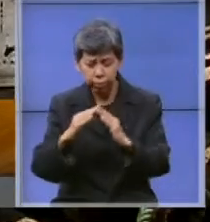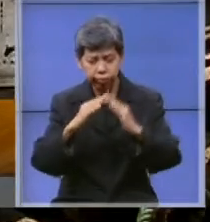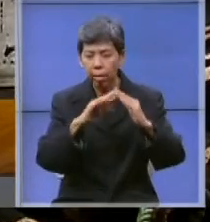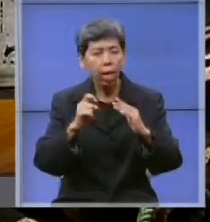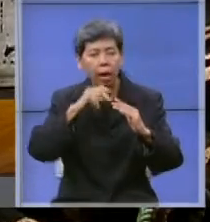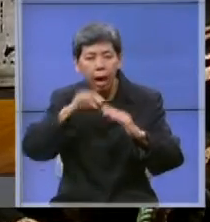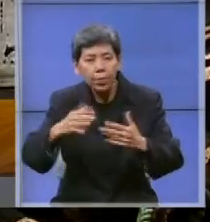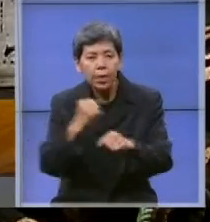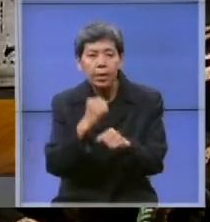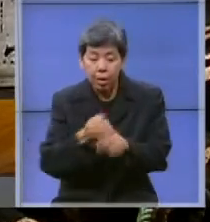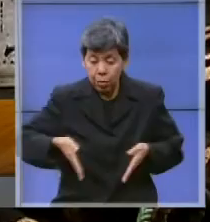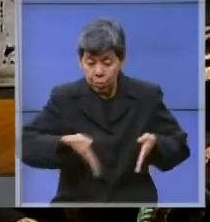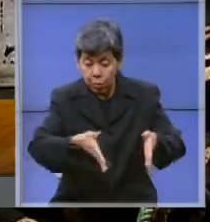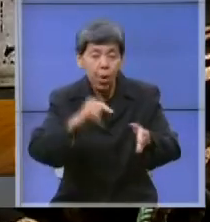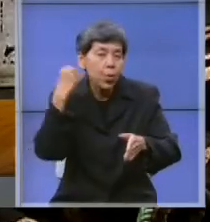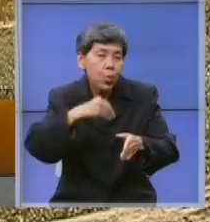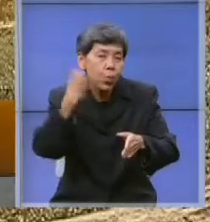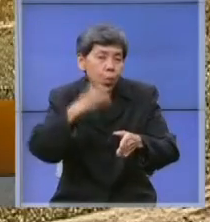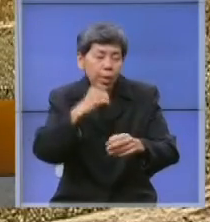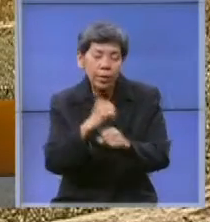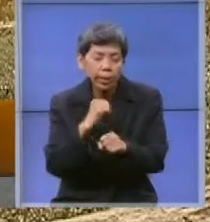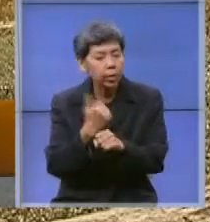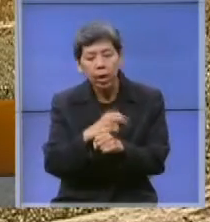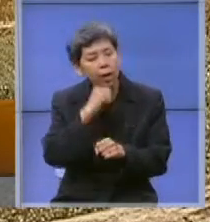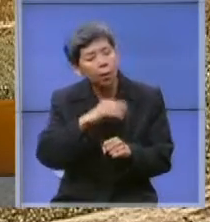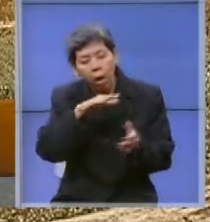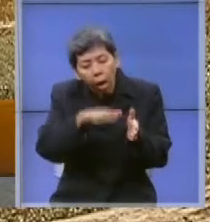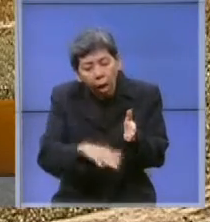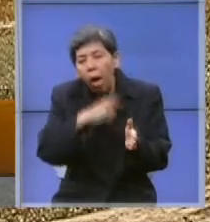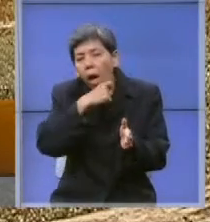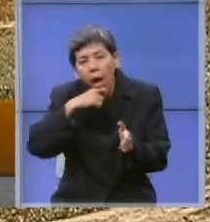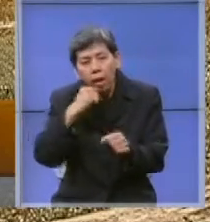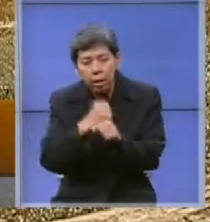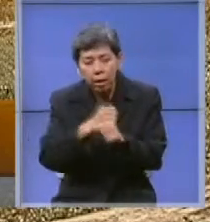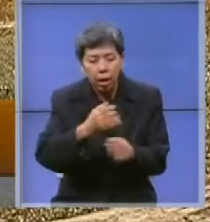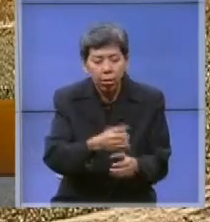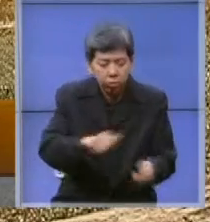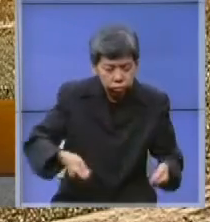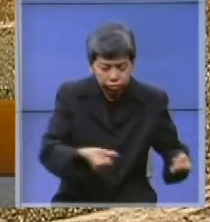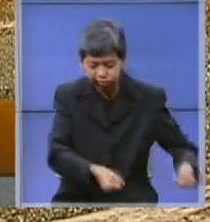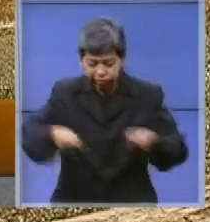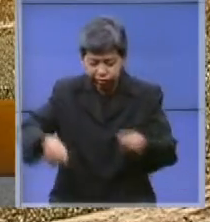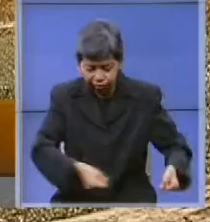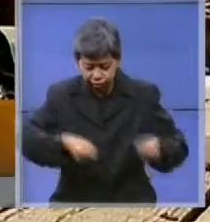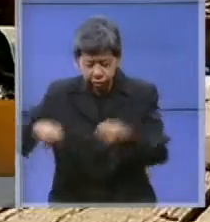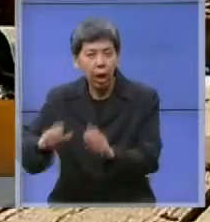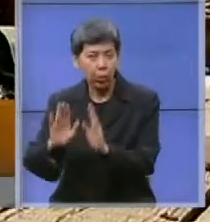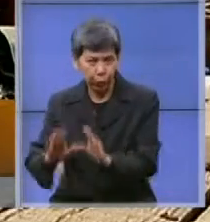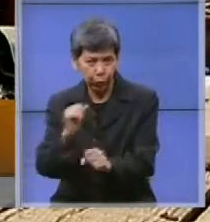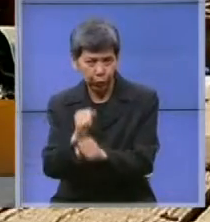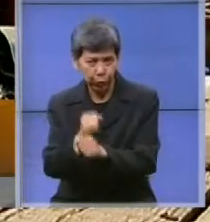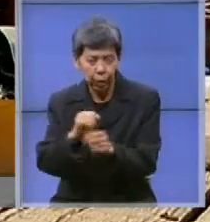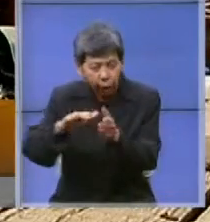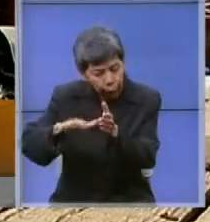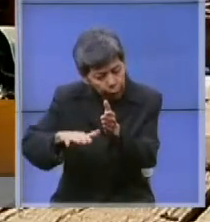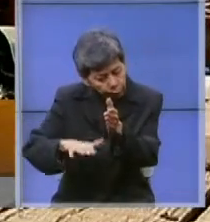ส่วนน้ำในลำคลองที่เคยใช้ในชีวิตประจำวันก็แทบจะแห้งทั้งหมดจึงต้องตักน้ำมากักเก็บในถังโดยจะทิ้งให้ตกตะก